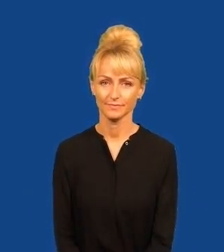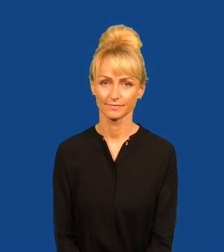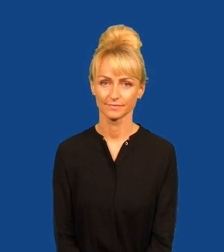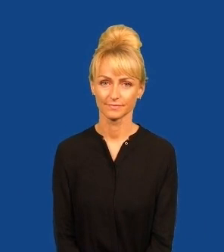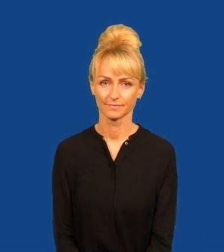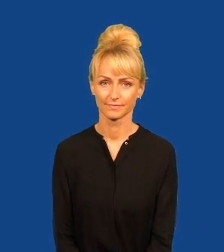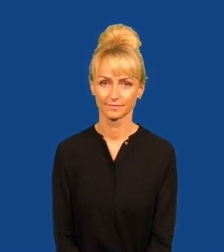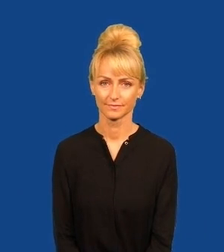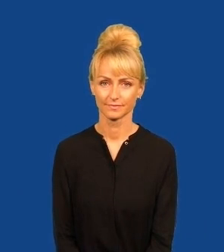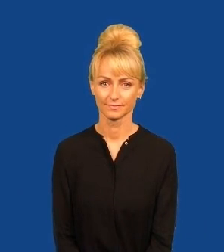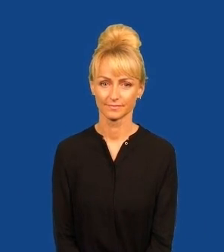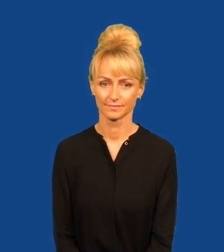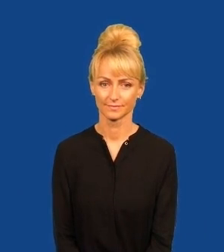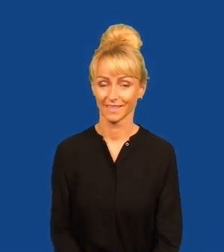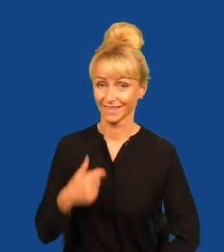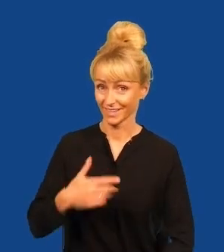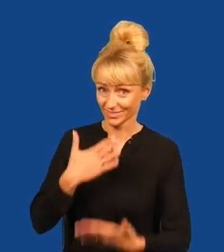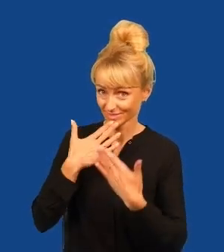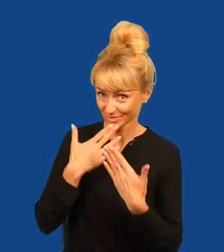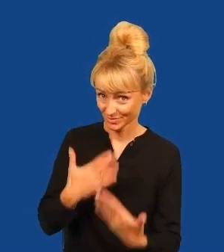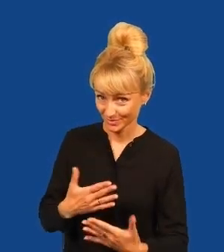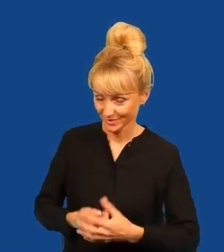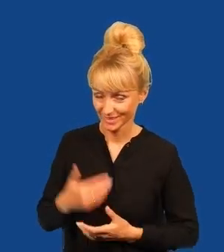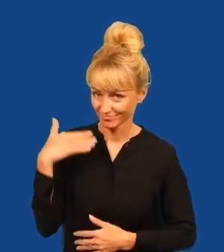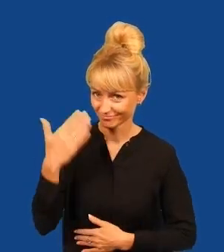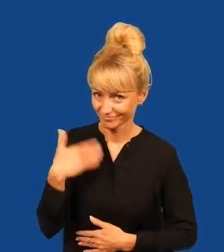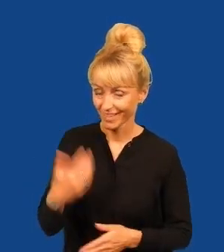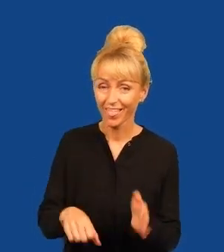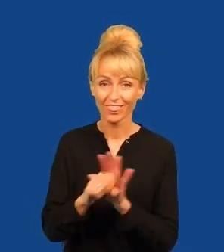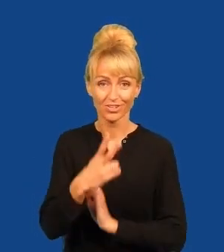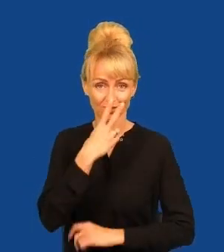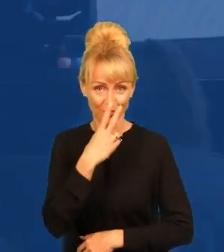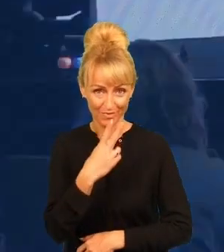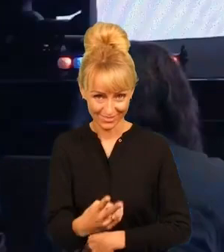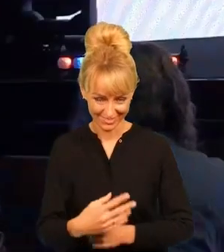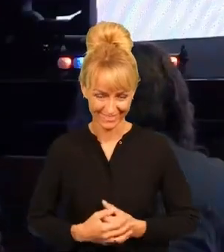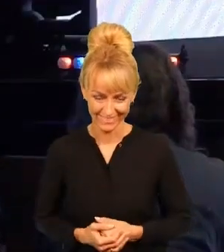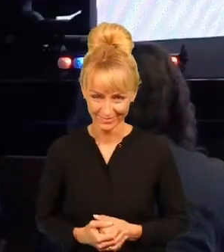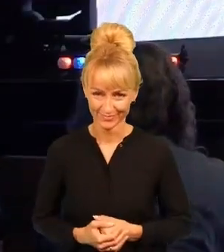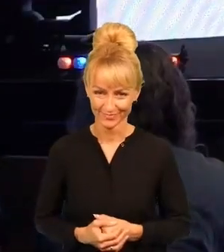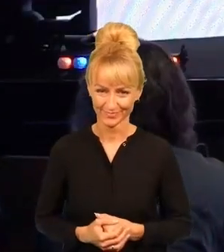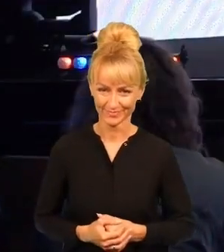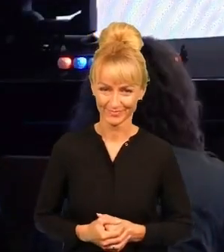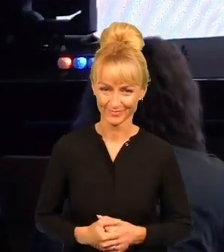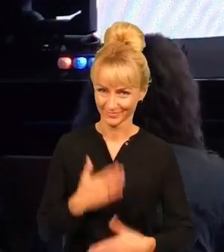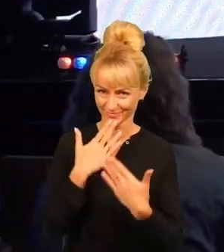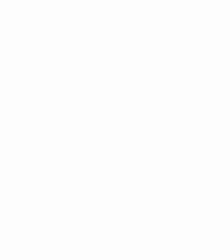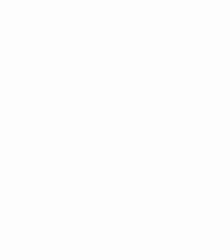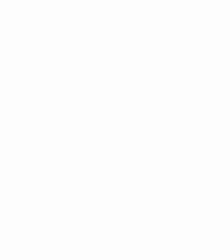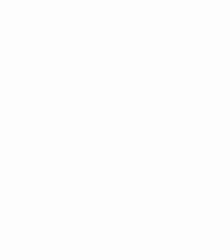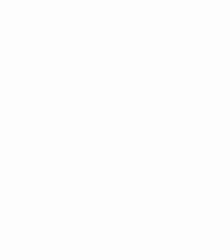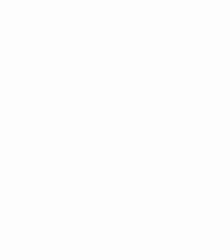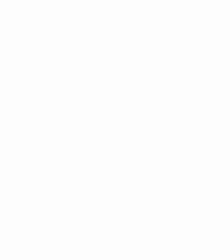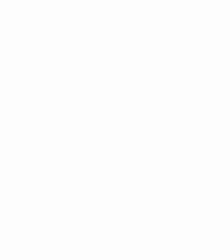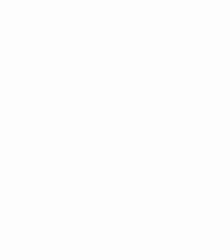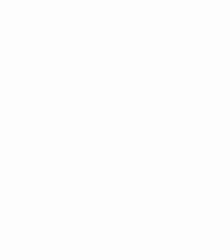Tak, tak. Ja dziękuję za uwagę i do zobaczenia na szlaku. Dzięki.